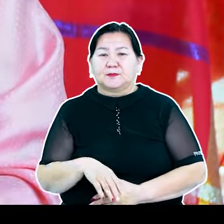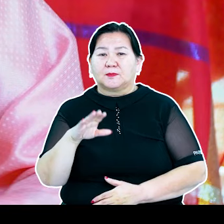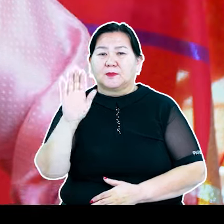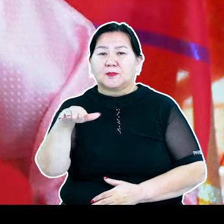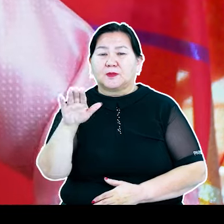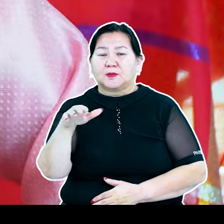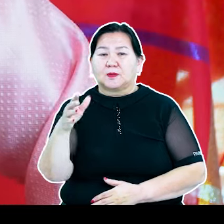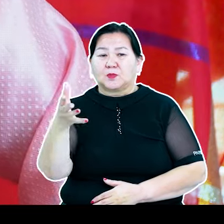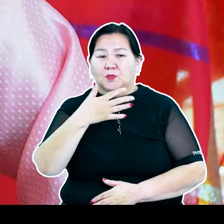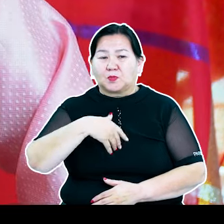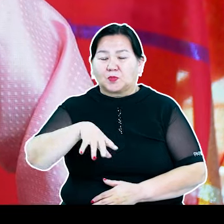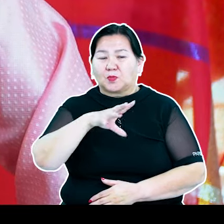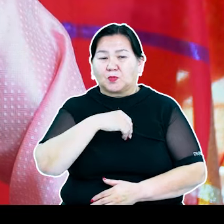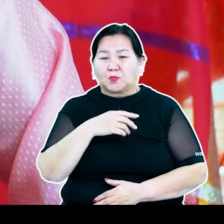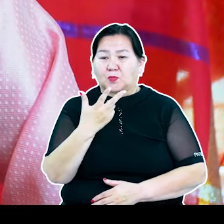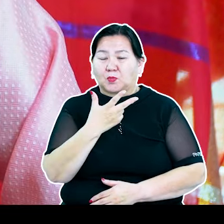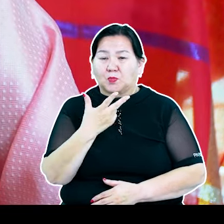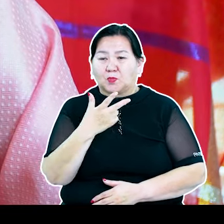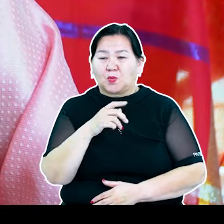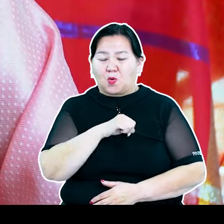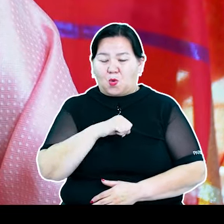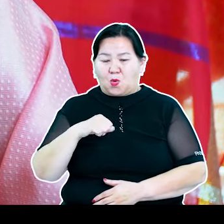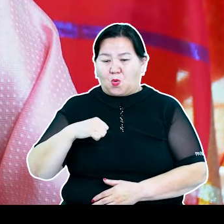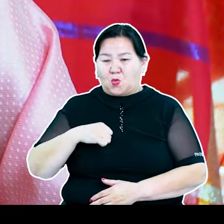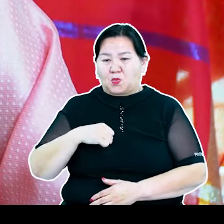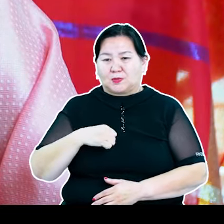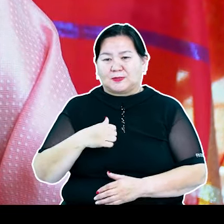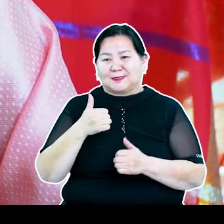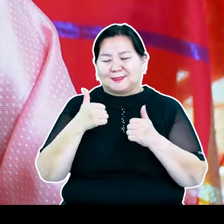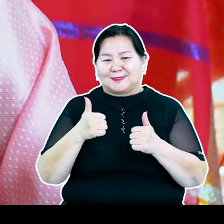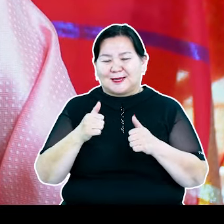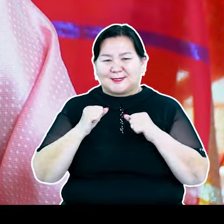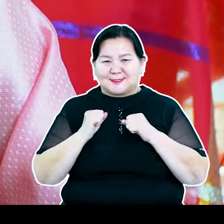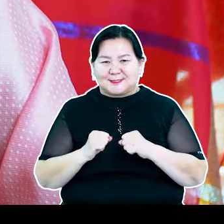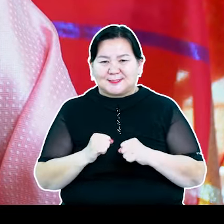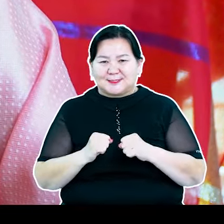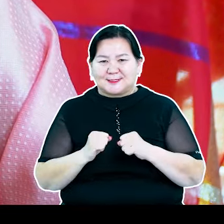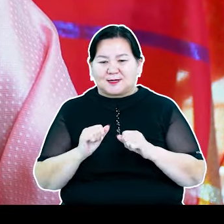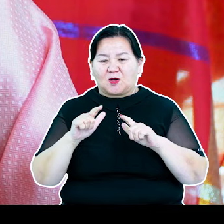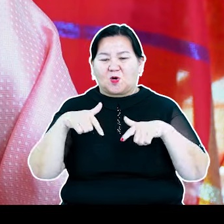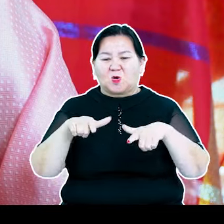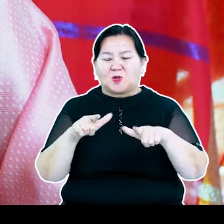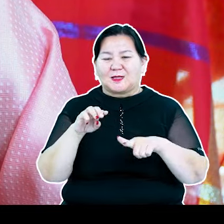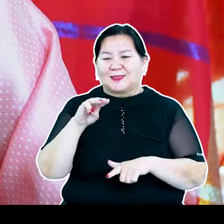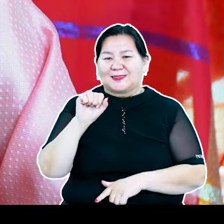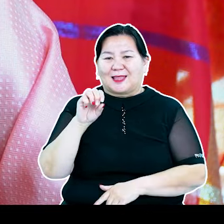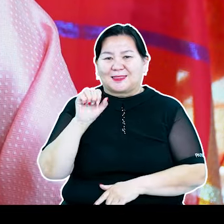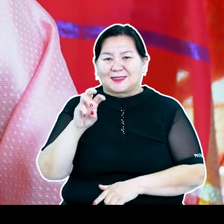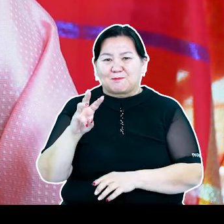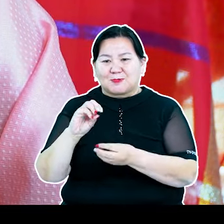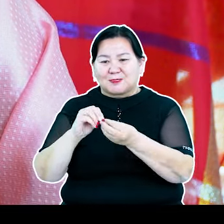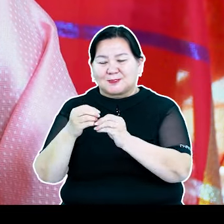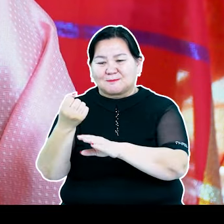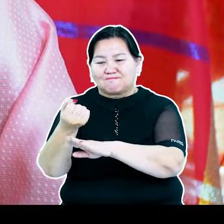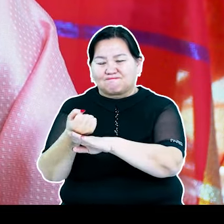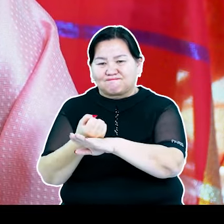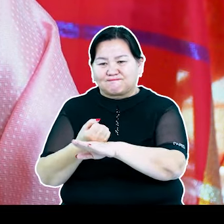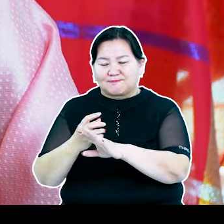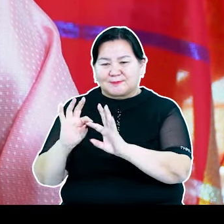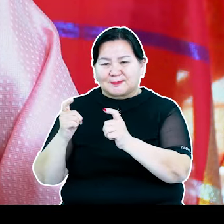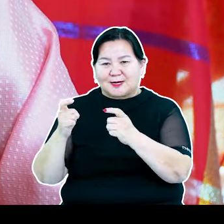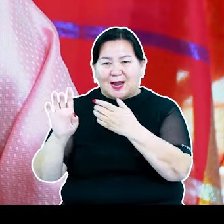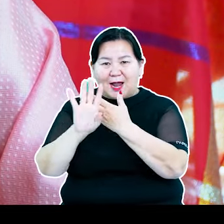Хөөш, бүгдээрээ ерөөсөө өөрсдөө сайн хичээгээд голын татмаач